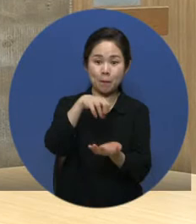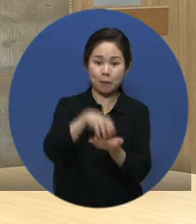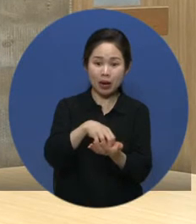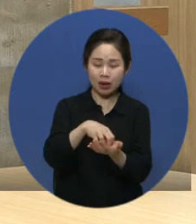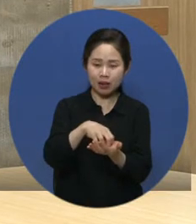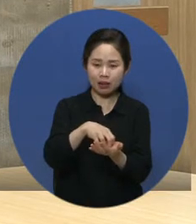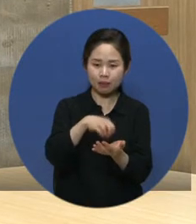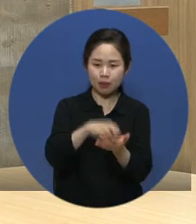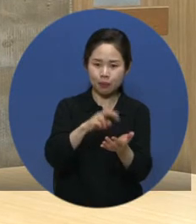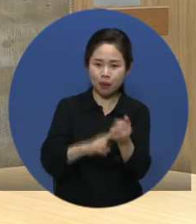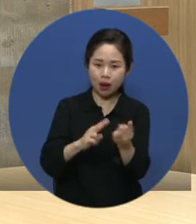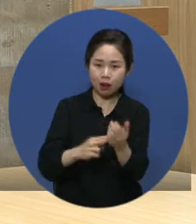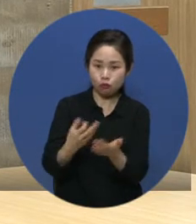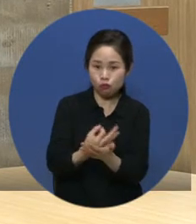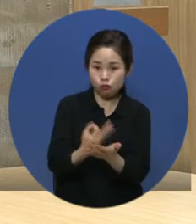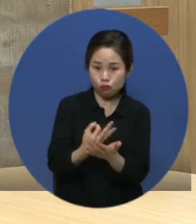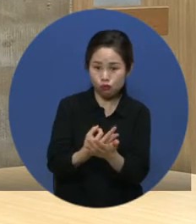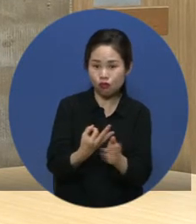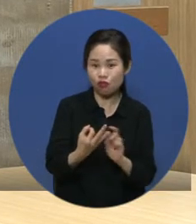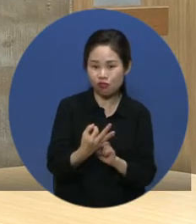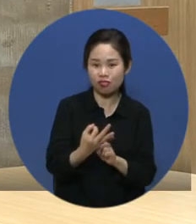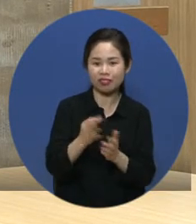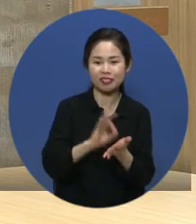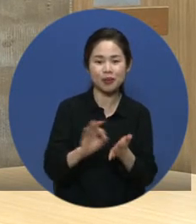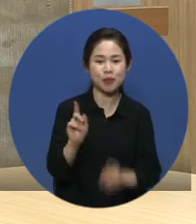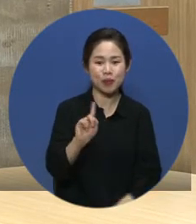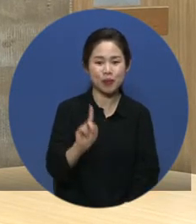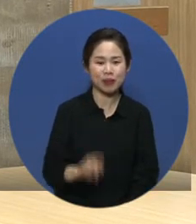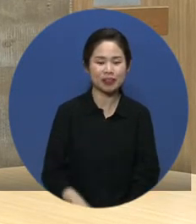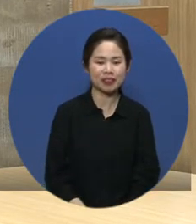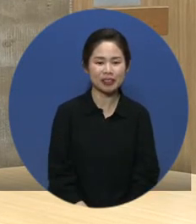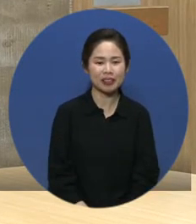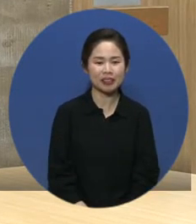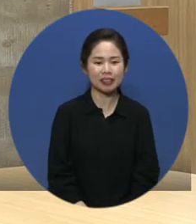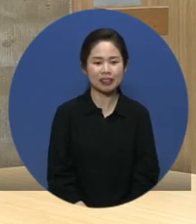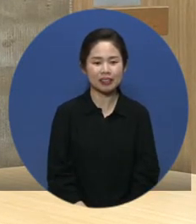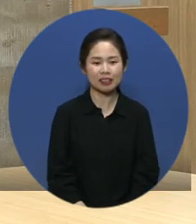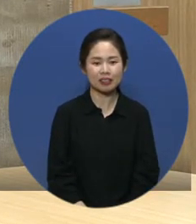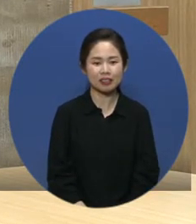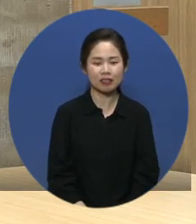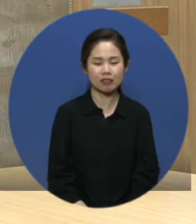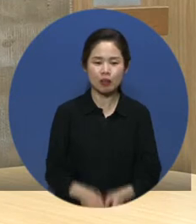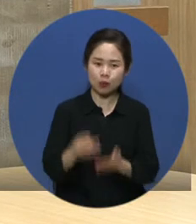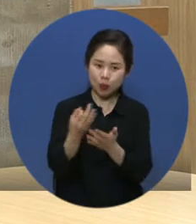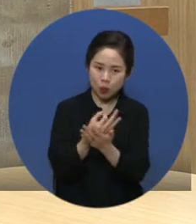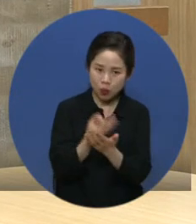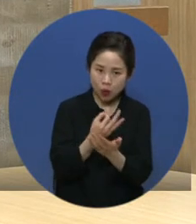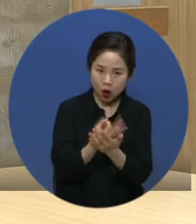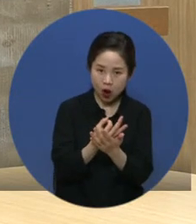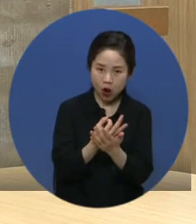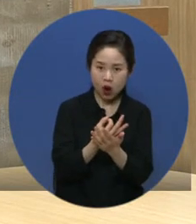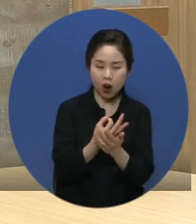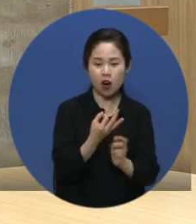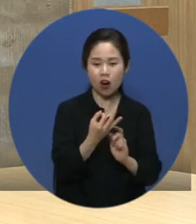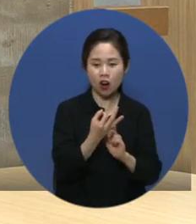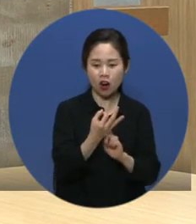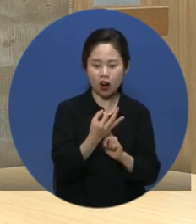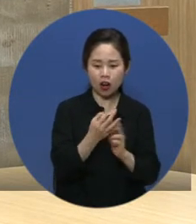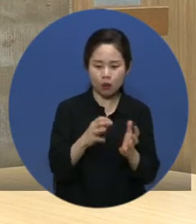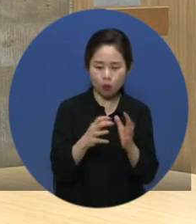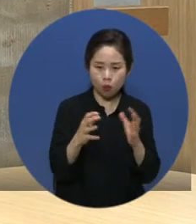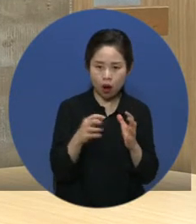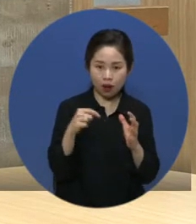어떻게 이용이 되고 있나요? 저희들의 운영 수익은 크게 한 세 가지 정도 용처로